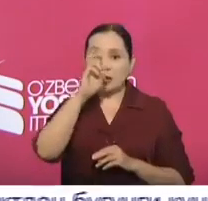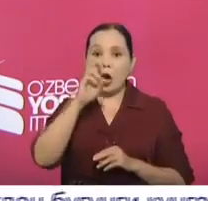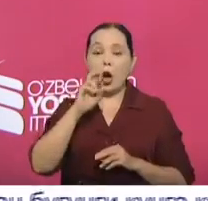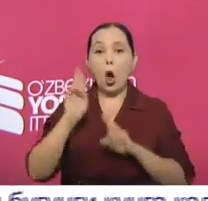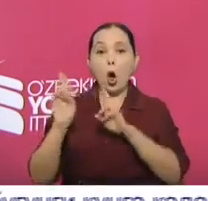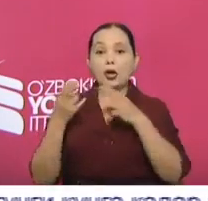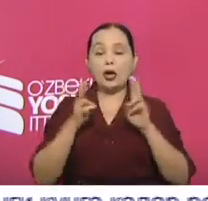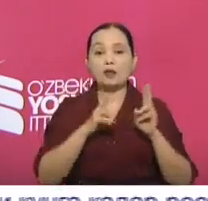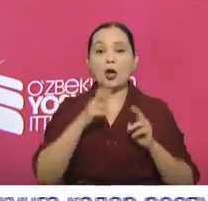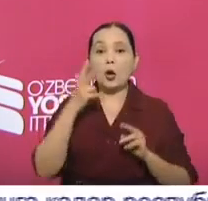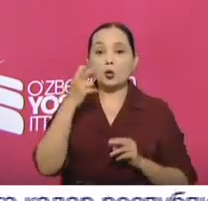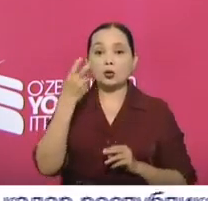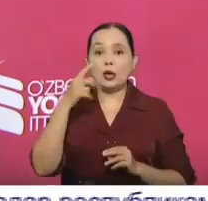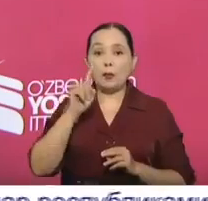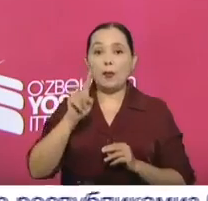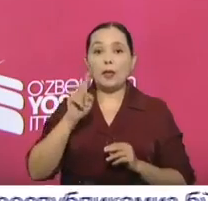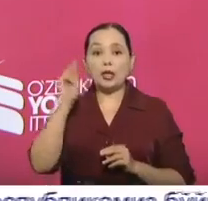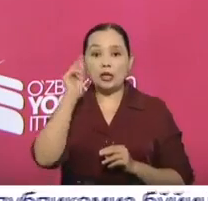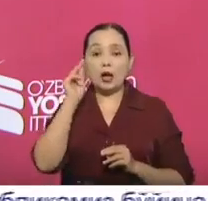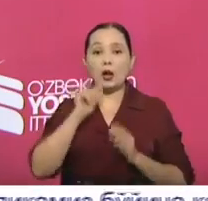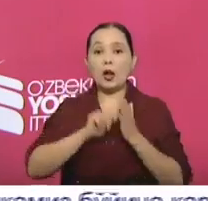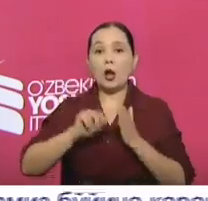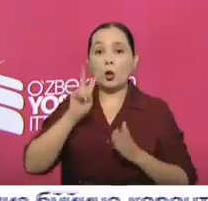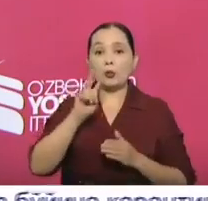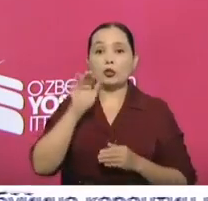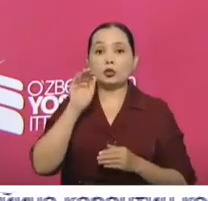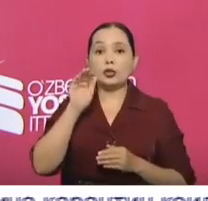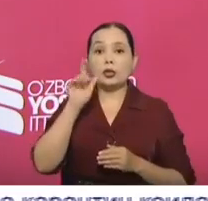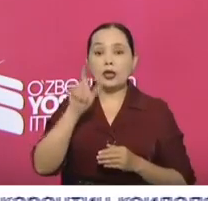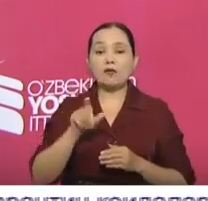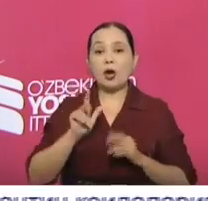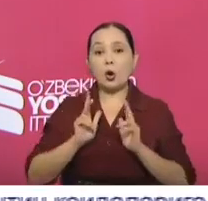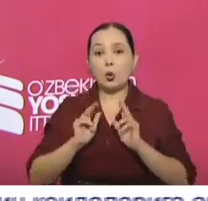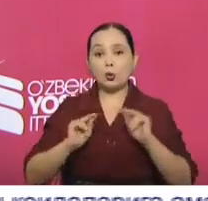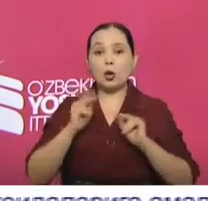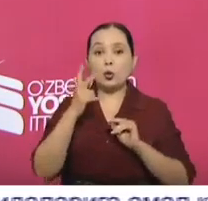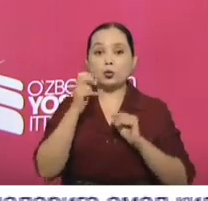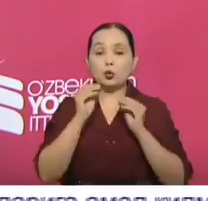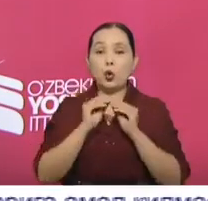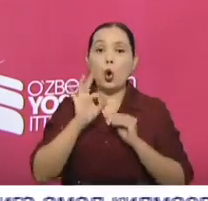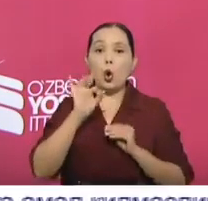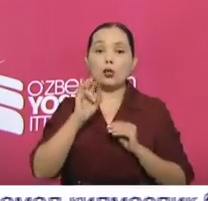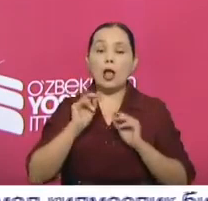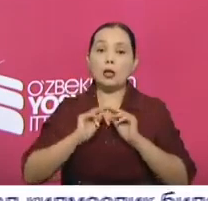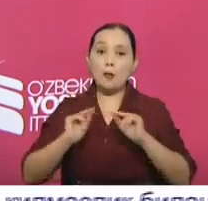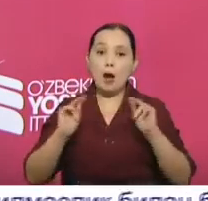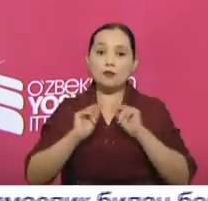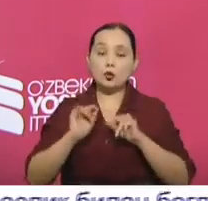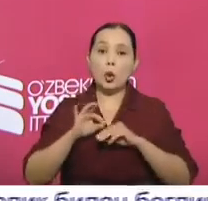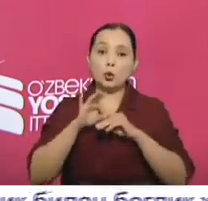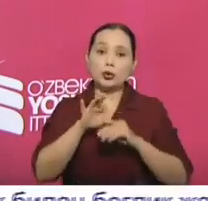хореография академиясида 321 та талабага 62 нафар ўқитувчи 310 та онлайн маҳорат